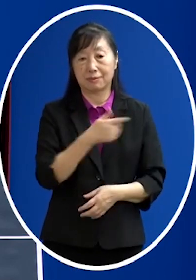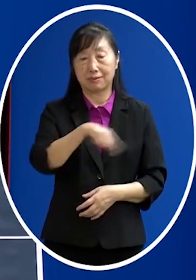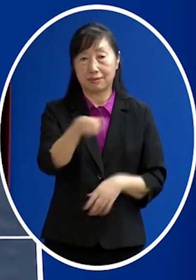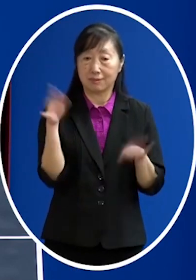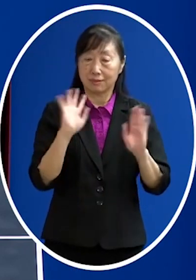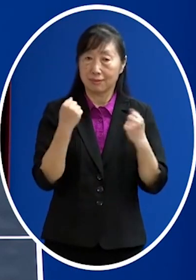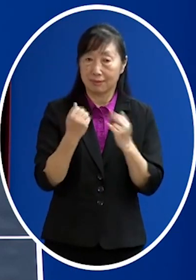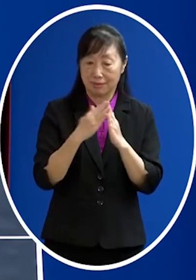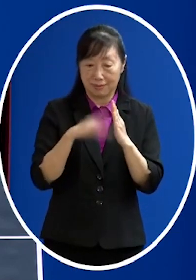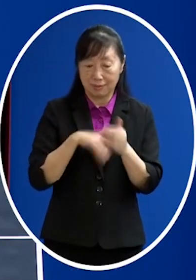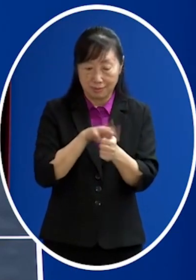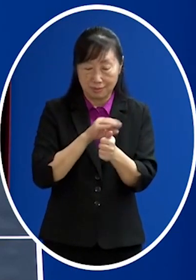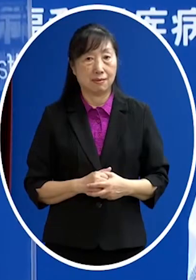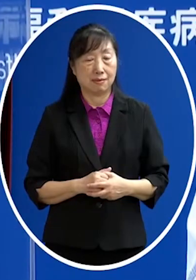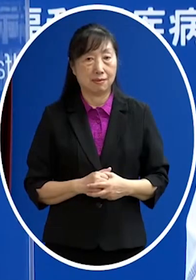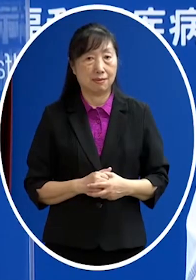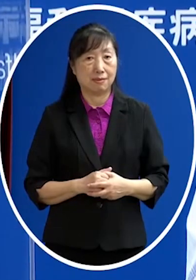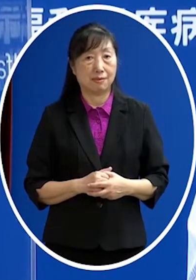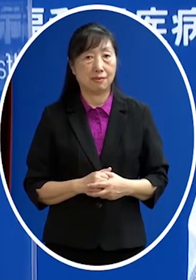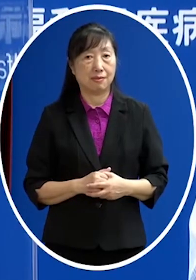学习上的这样的一个需要。